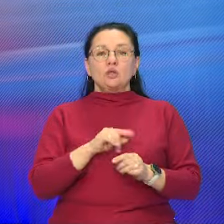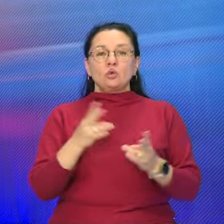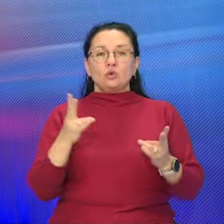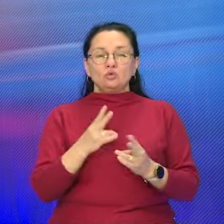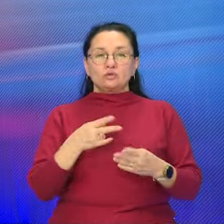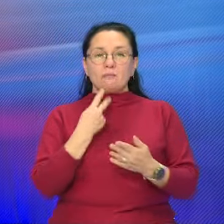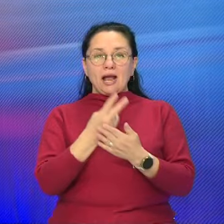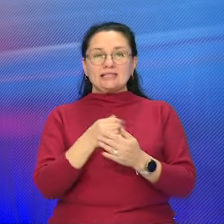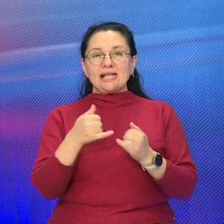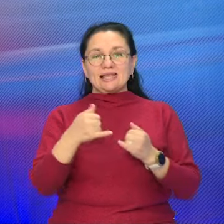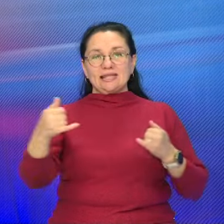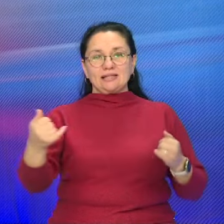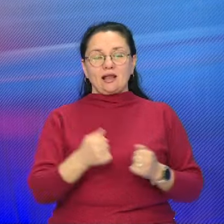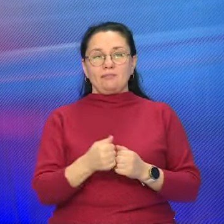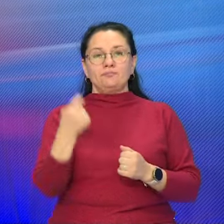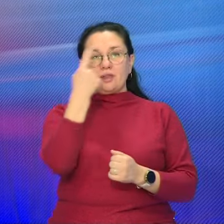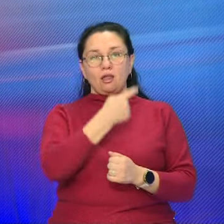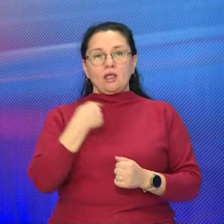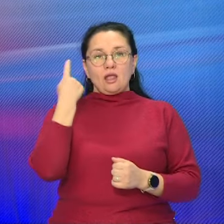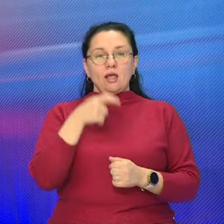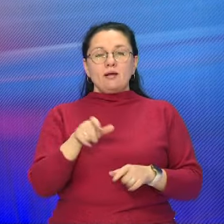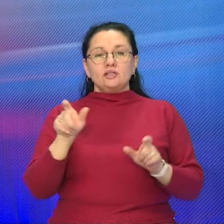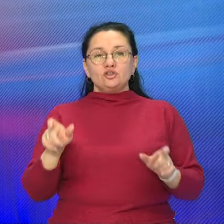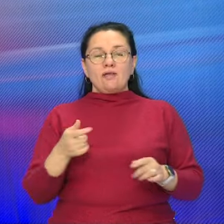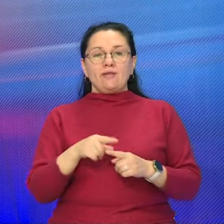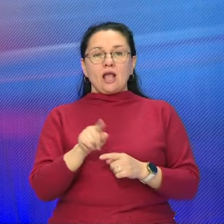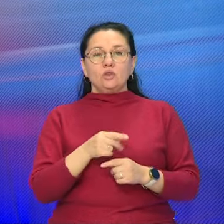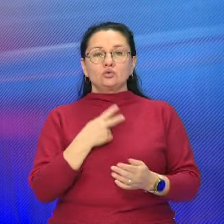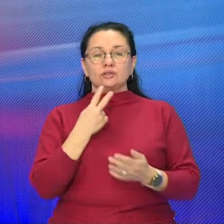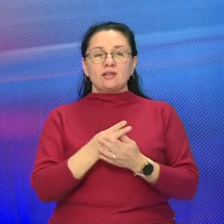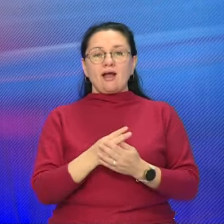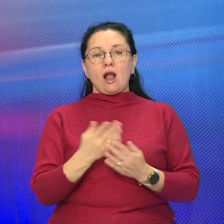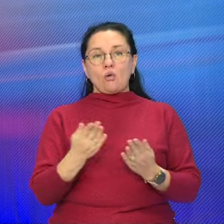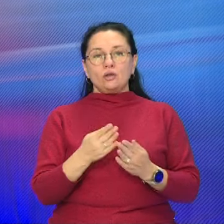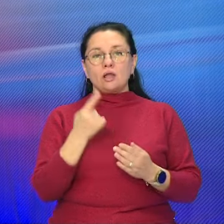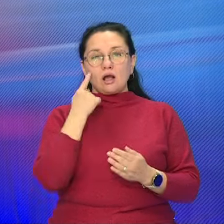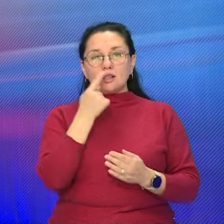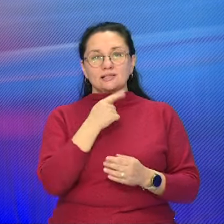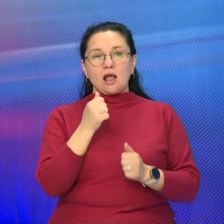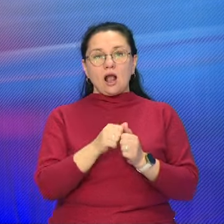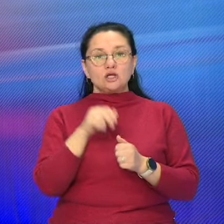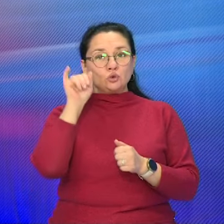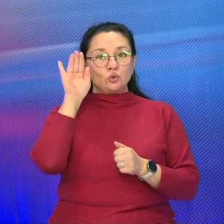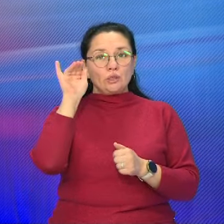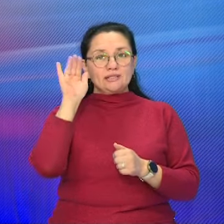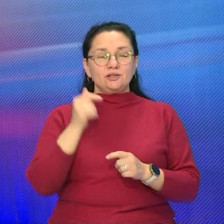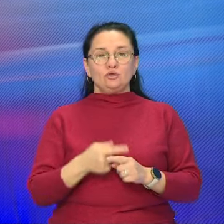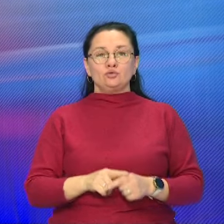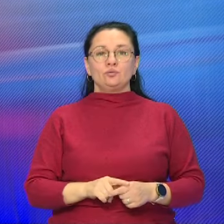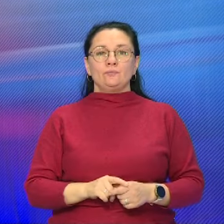нитками. Допустим, портрет нужно выткать, выражение глаз, каждую ресничку,